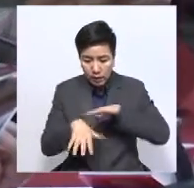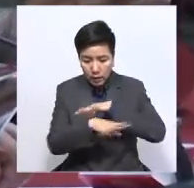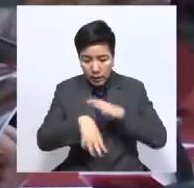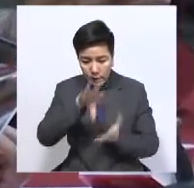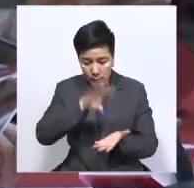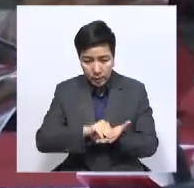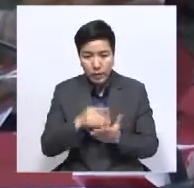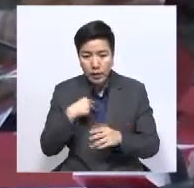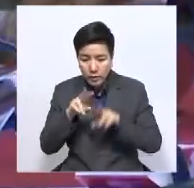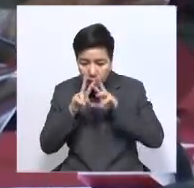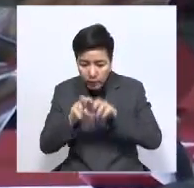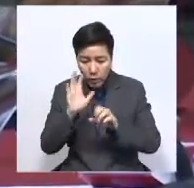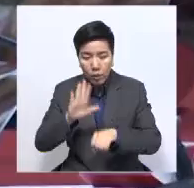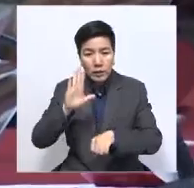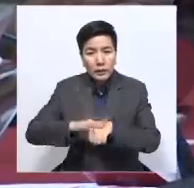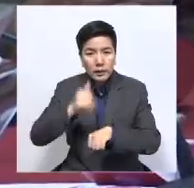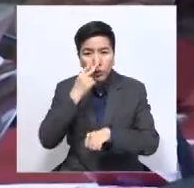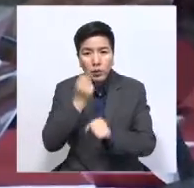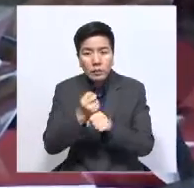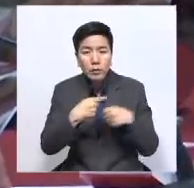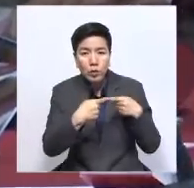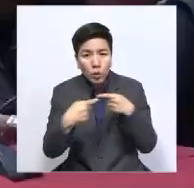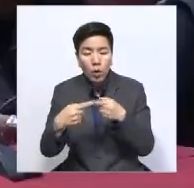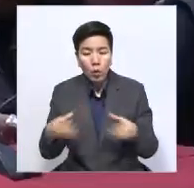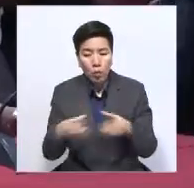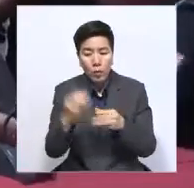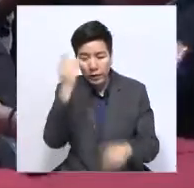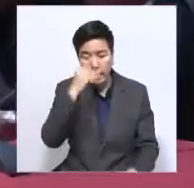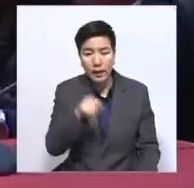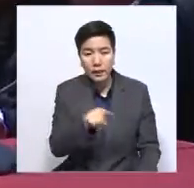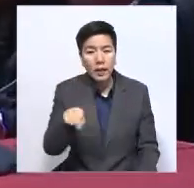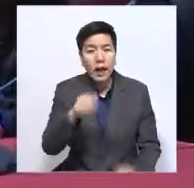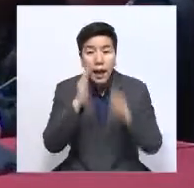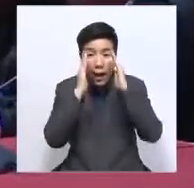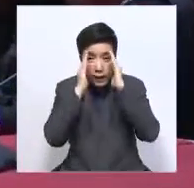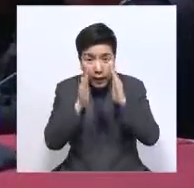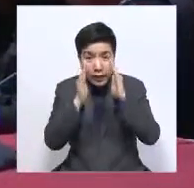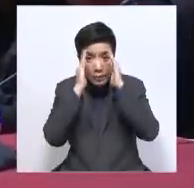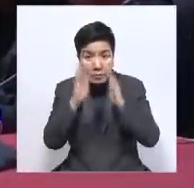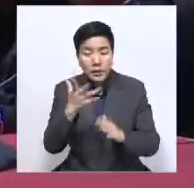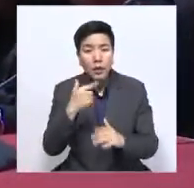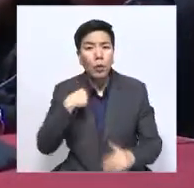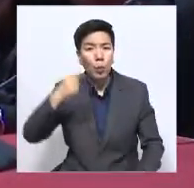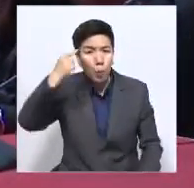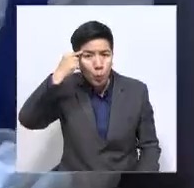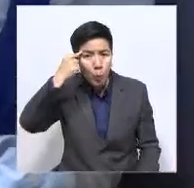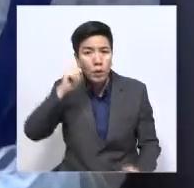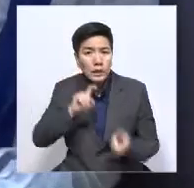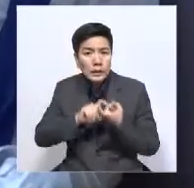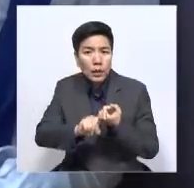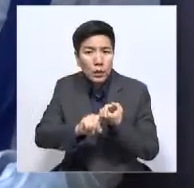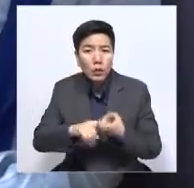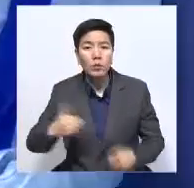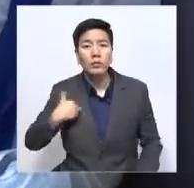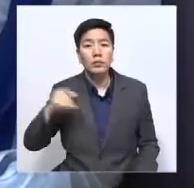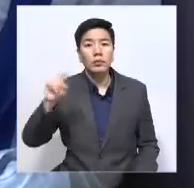ลักฐานและสอบสวนผู้เชี่ยวชาญเพื่อให้ชัดเจนค่ะว่ากลุ่มดารานักแสดงเนี่ยมีเจตนาหรือไม่มีการรู้เห็นกับกลุ่มผู้ต้อง